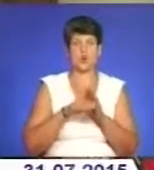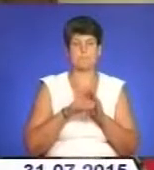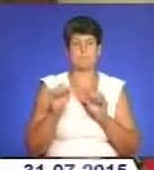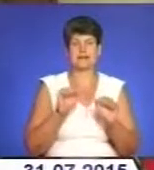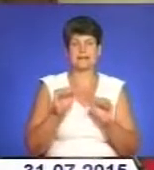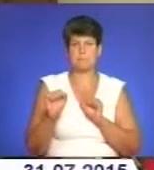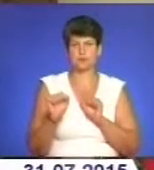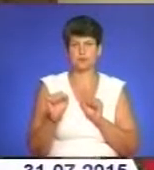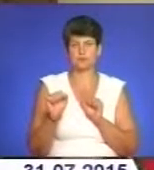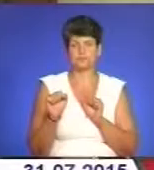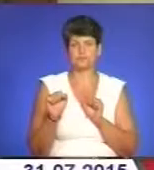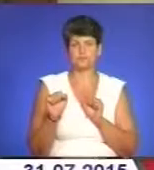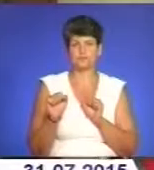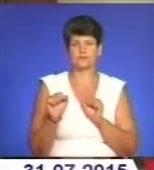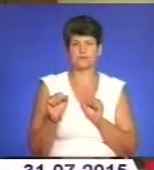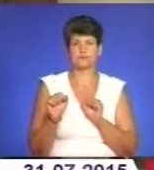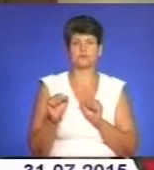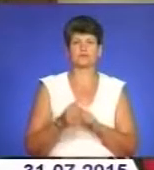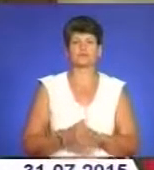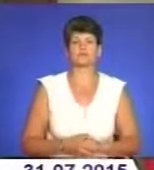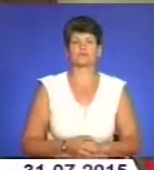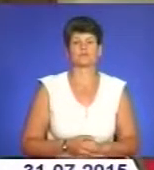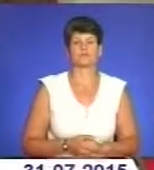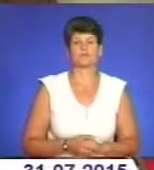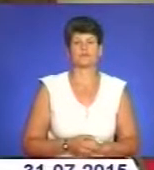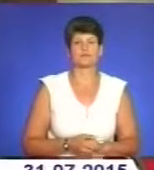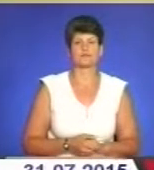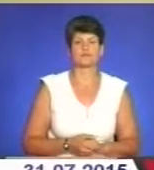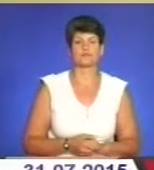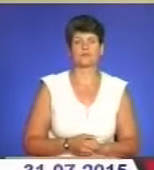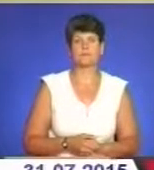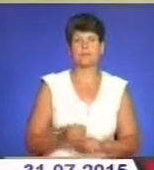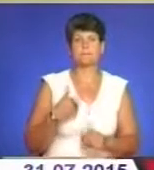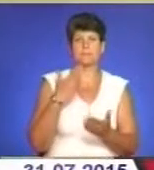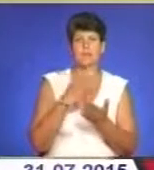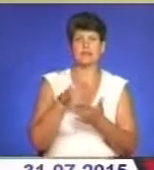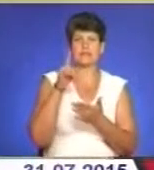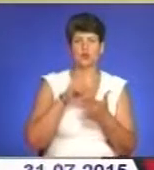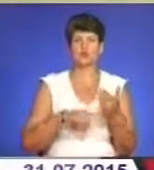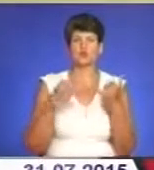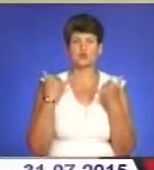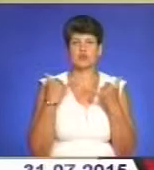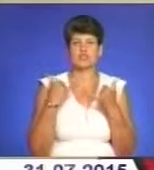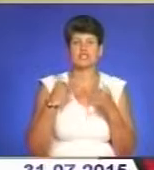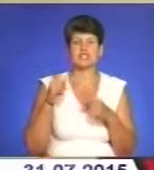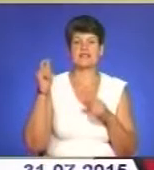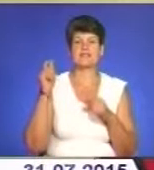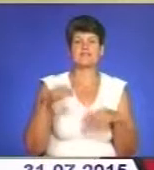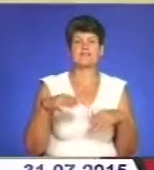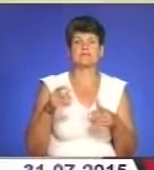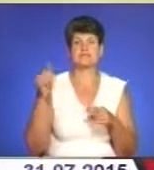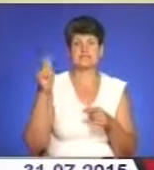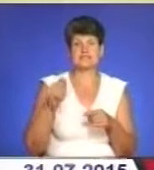I myślę, że z tego spotkania również nawiąże się jakaś współpraca. І мають надію, що сьогоднішній візит теж надасть якусь